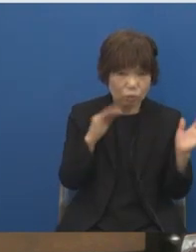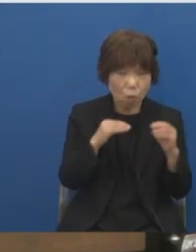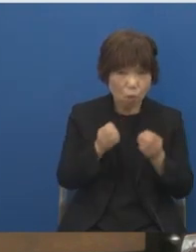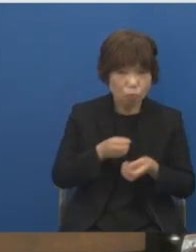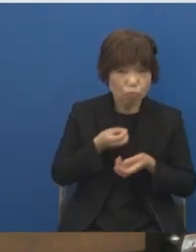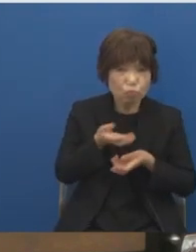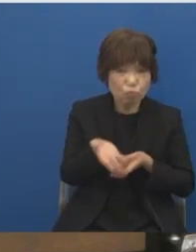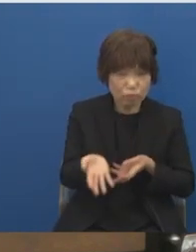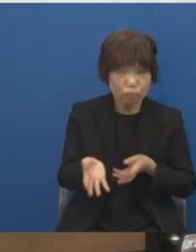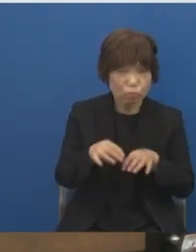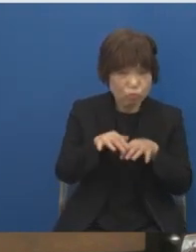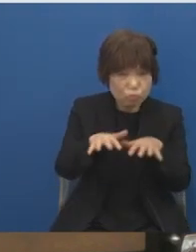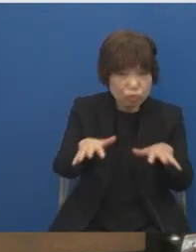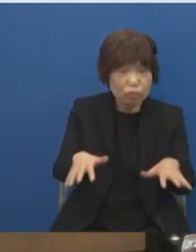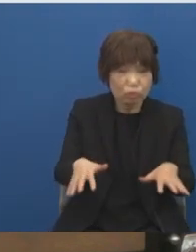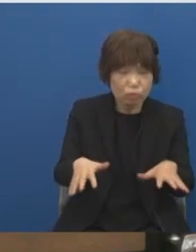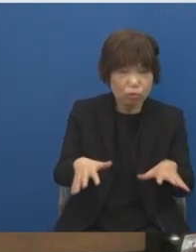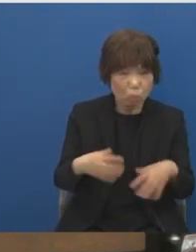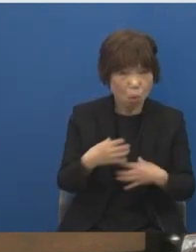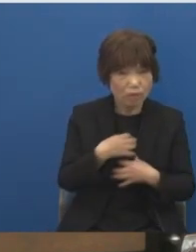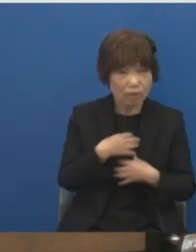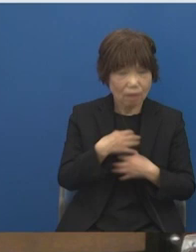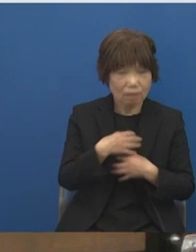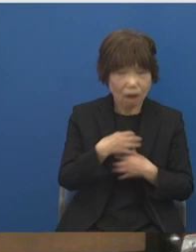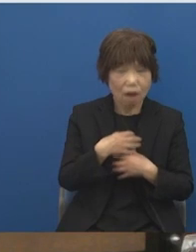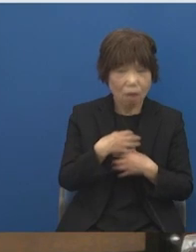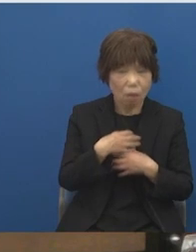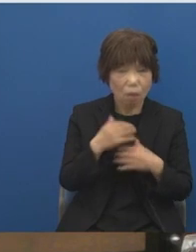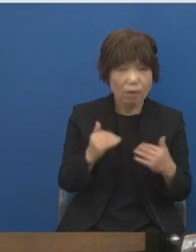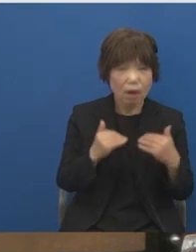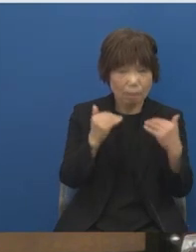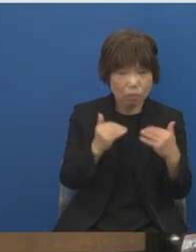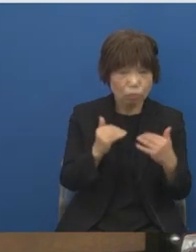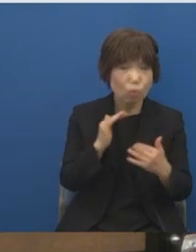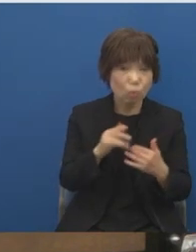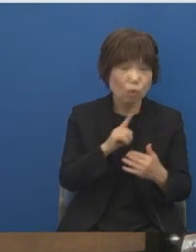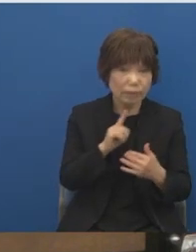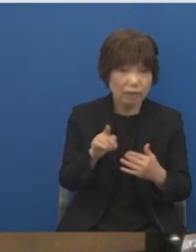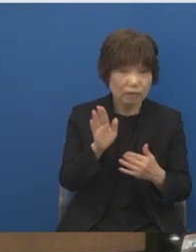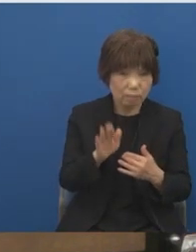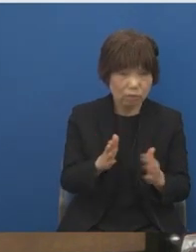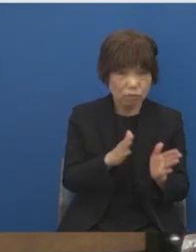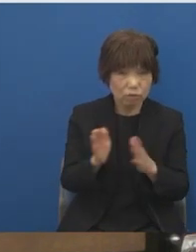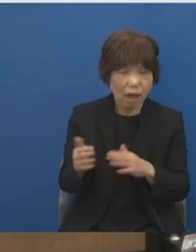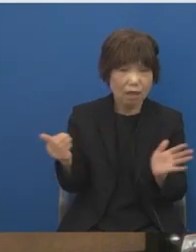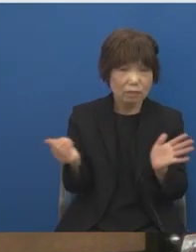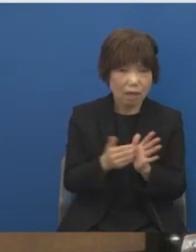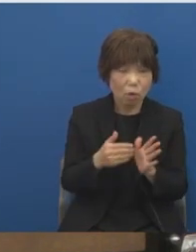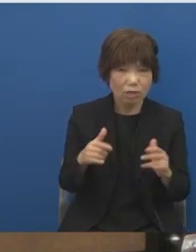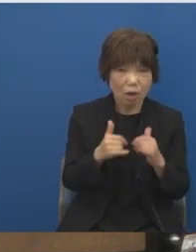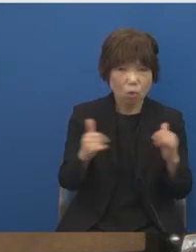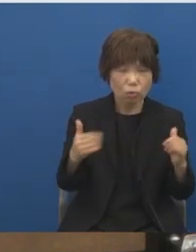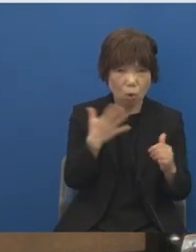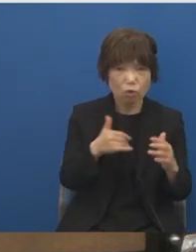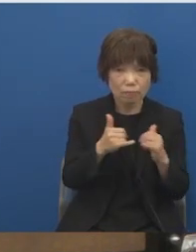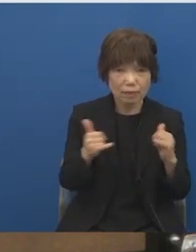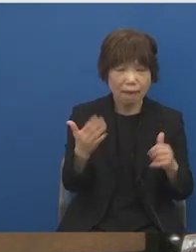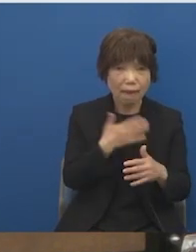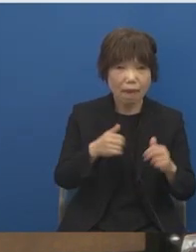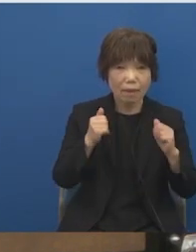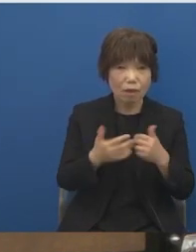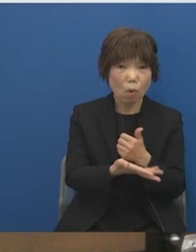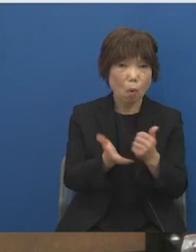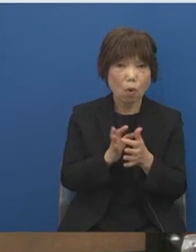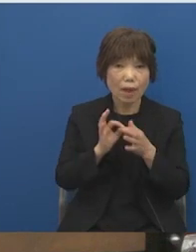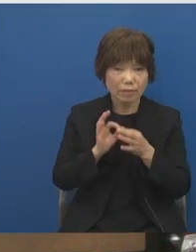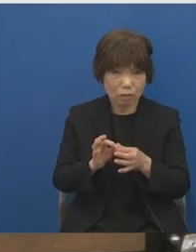が高まる懸念を指摘しておきます。最後に、国民健康保険については、都道府